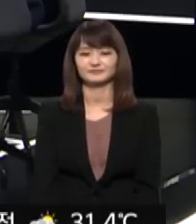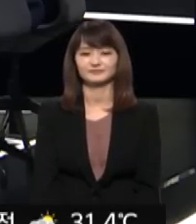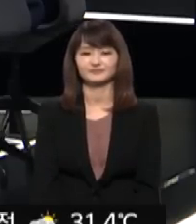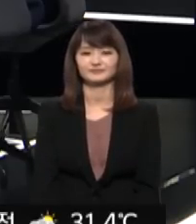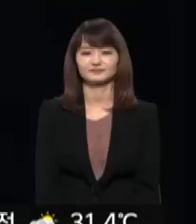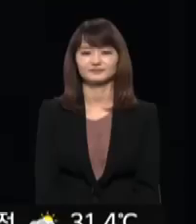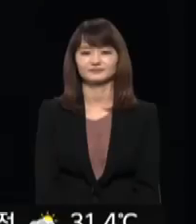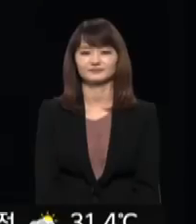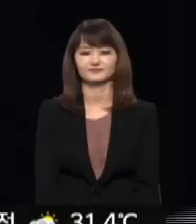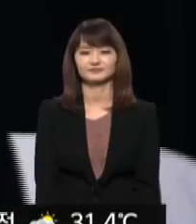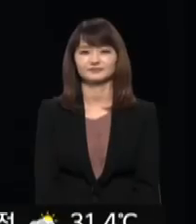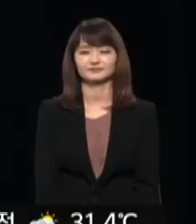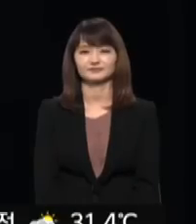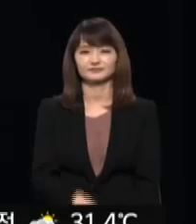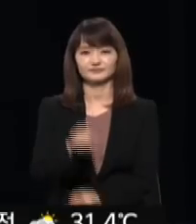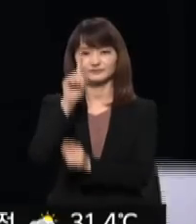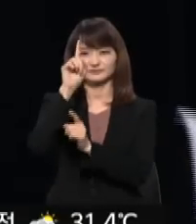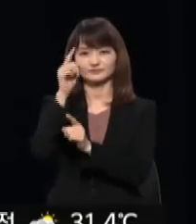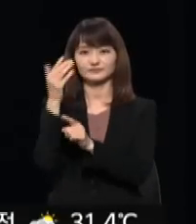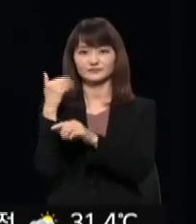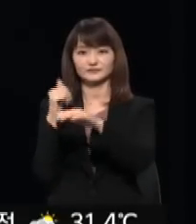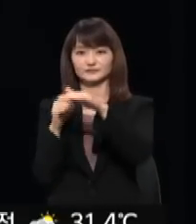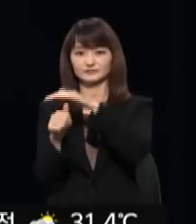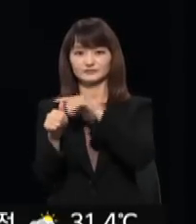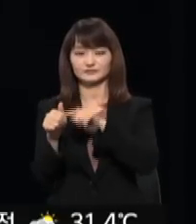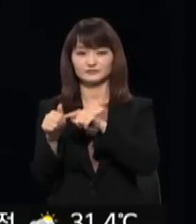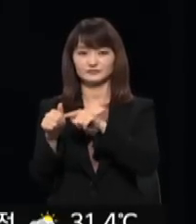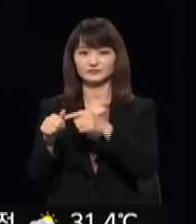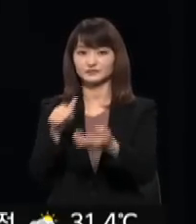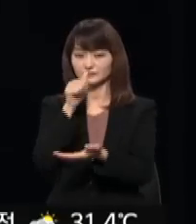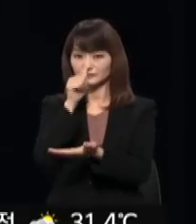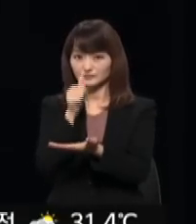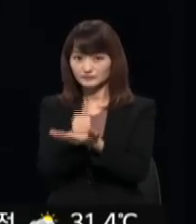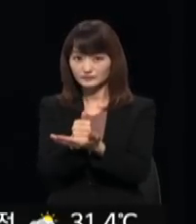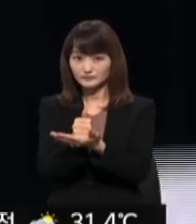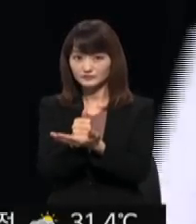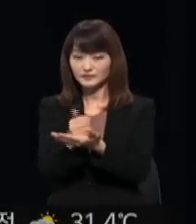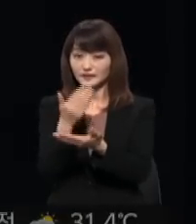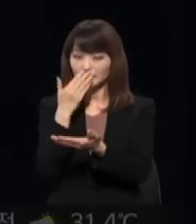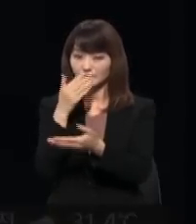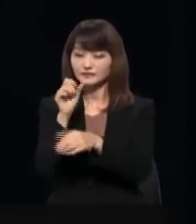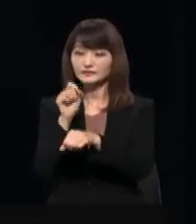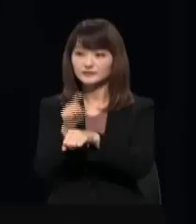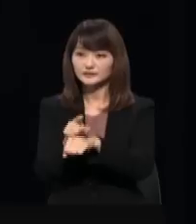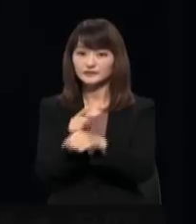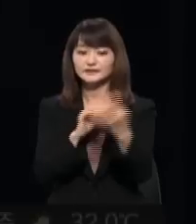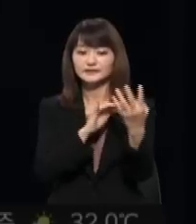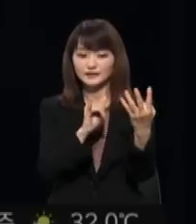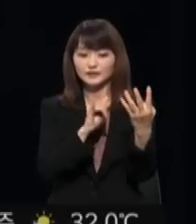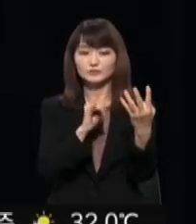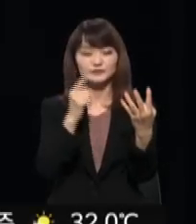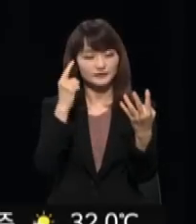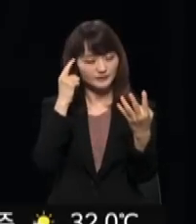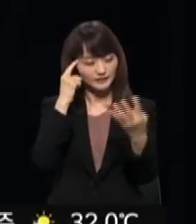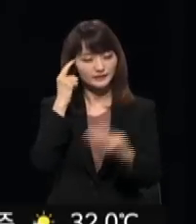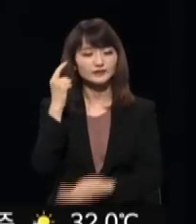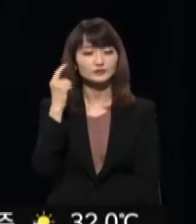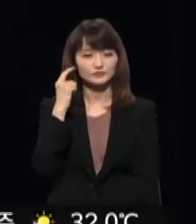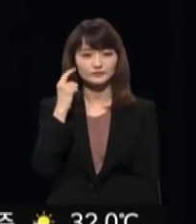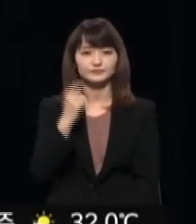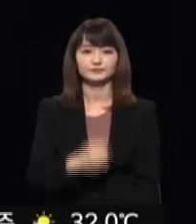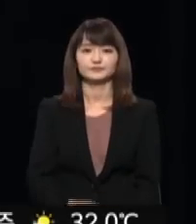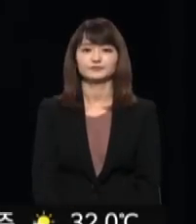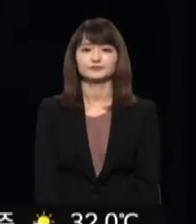그러면 여기까지 저희가 일단 이준석 문 대표가 받고 있는 혐의 그리고 가능성 등을 저희 내분의 의견으로 좀 들어봤구요